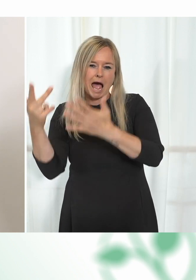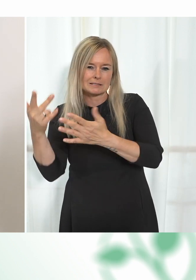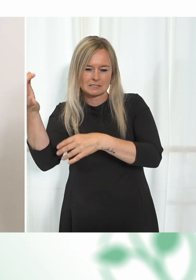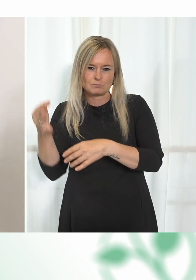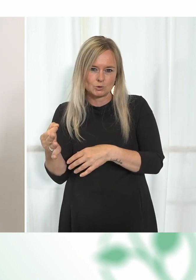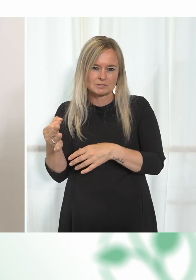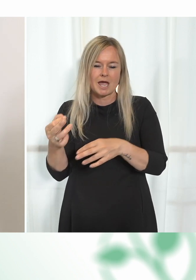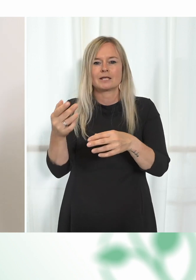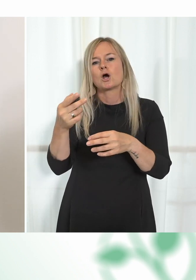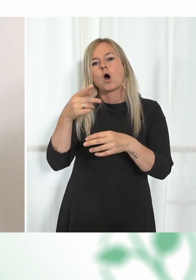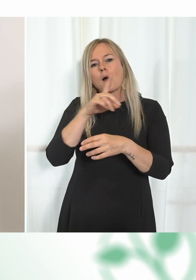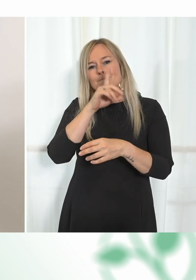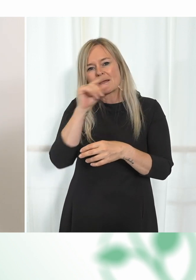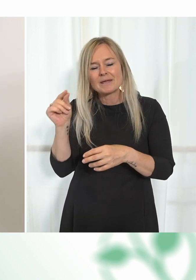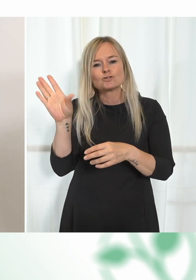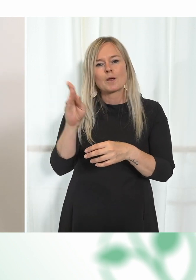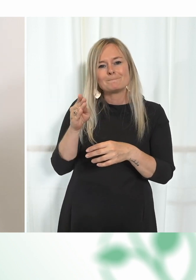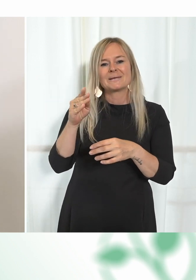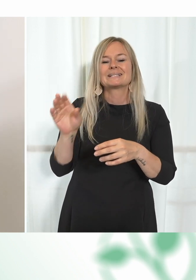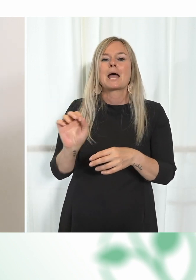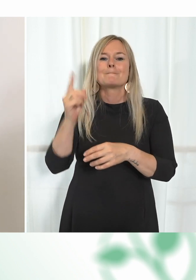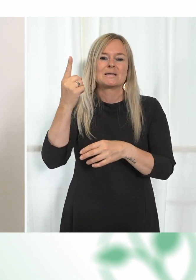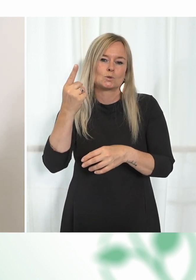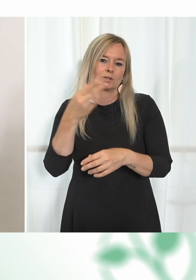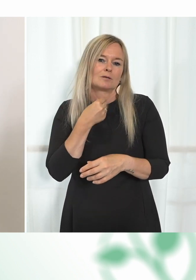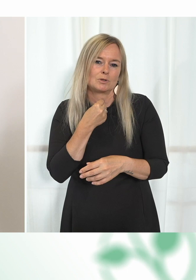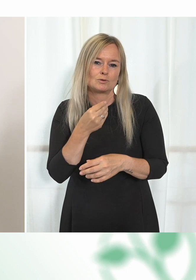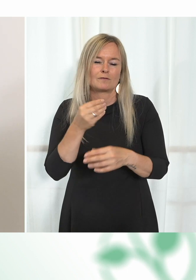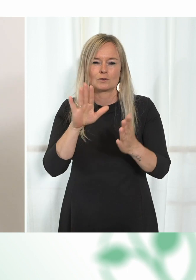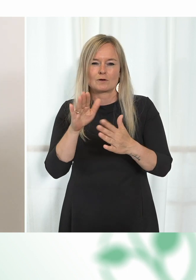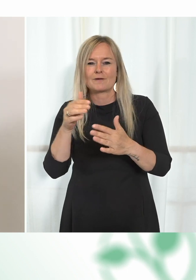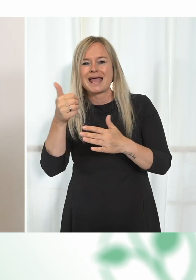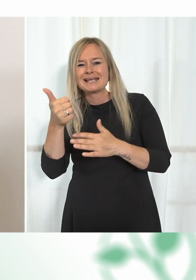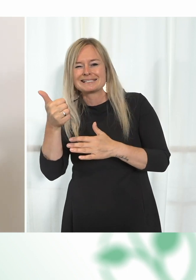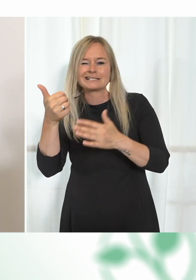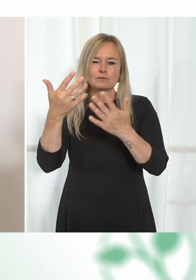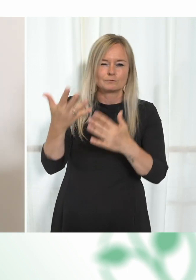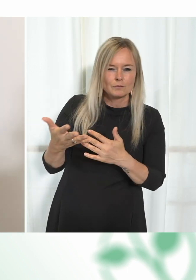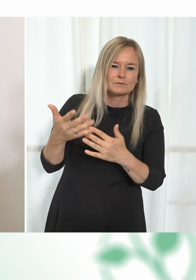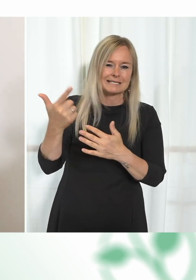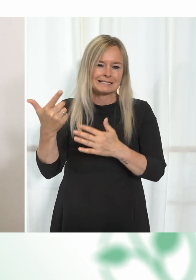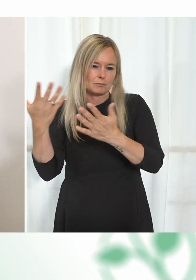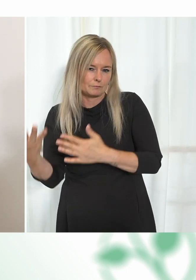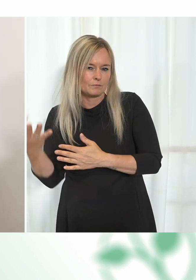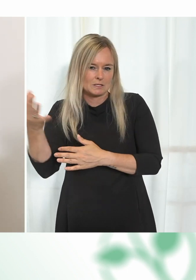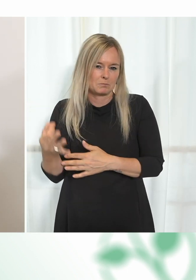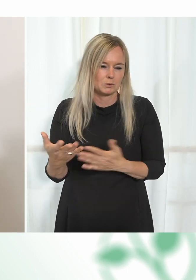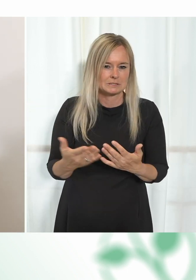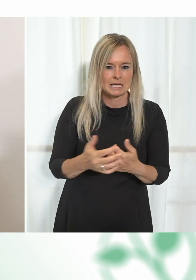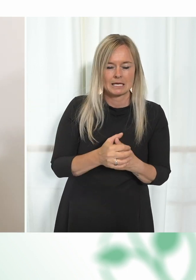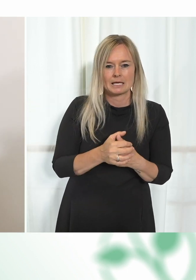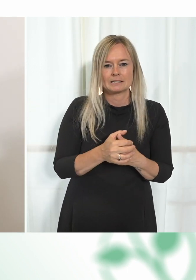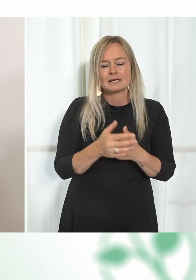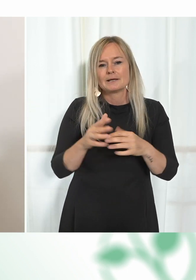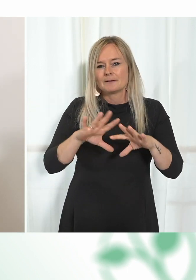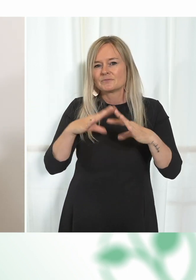Beeinträchtigungen oder mit besonderen Bedürfnissen liegt sie bei rund 56-57%. Also hier ist ein großes Potenzial vorhanden, das wir gemeinsam heben